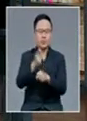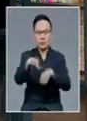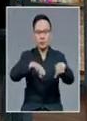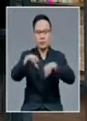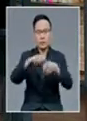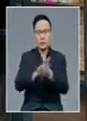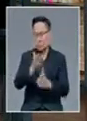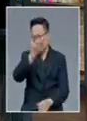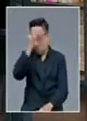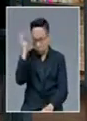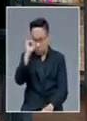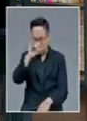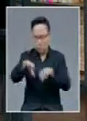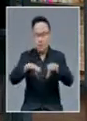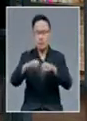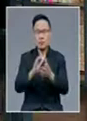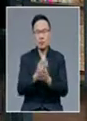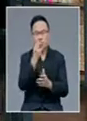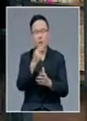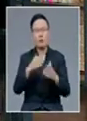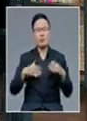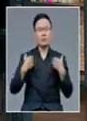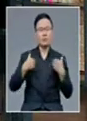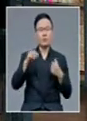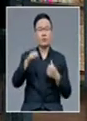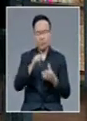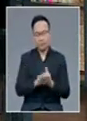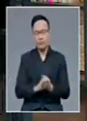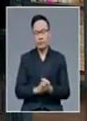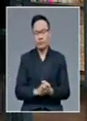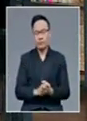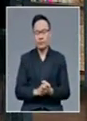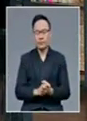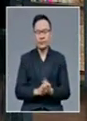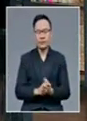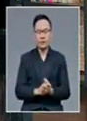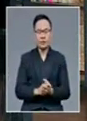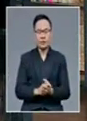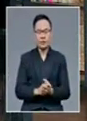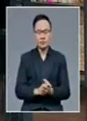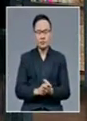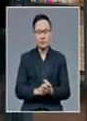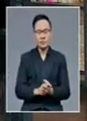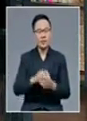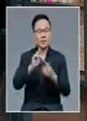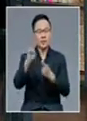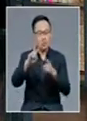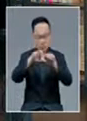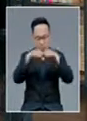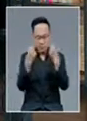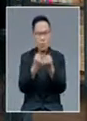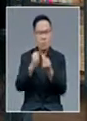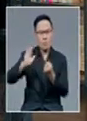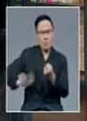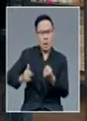ที่กิจกรรมแบบนี้จัดขึ้นแล้วพอเราเห็นภาพมีแต่ความสุขทั้งนั้นเลยนะครับเอาละมาดูอีกหนึ่งสีสันครับเป็นสมาคมสุนั